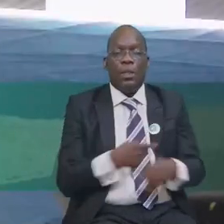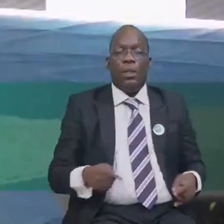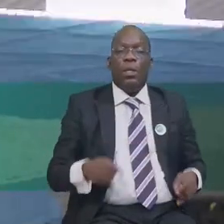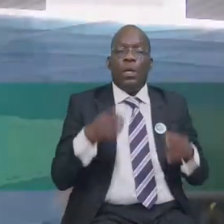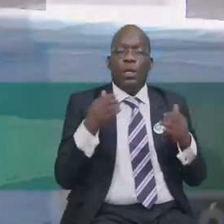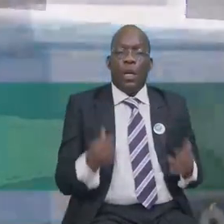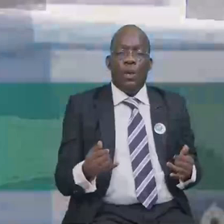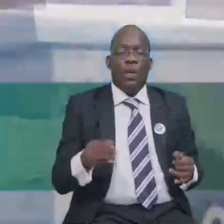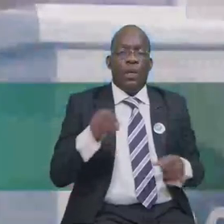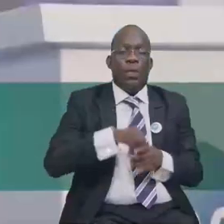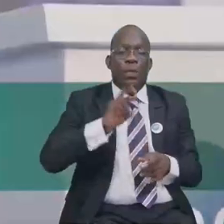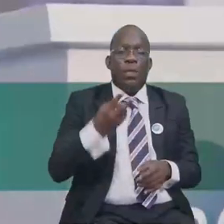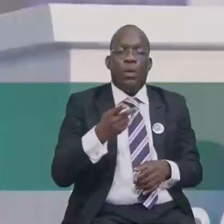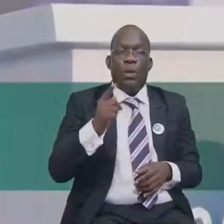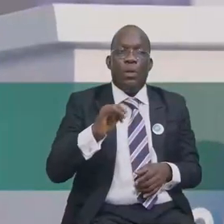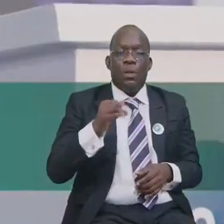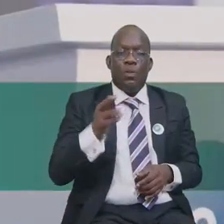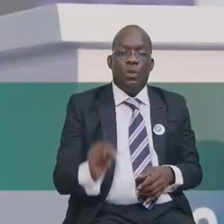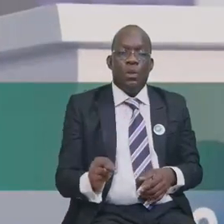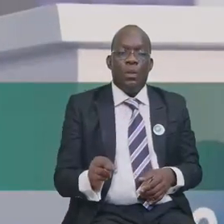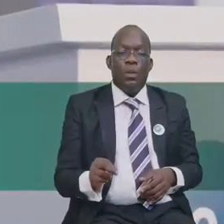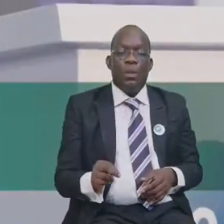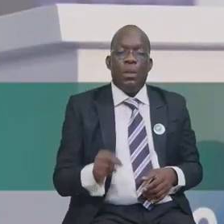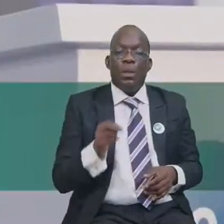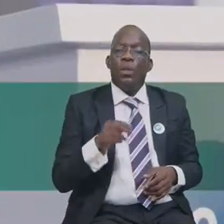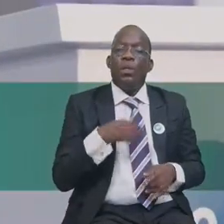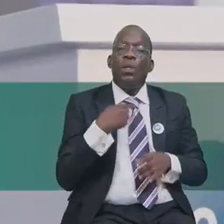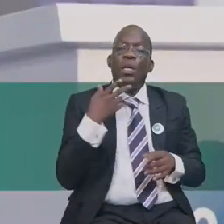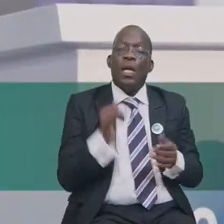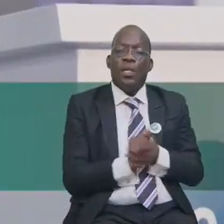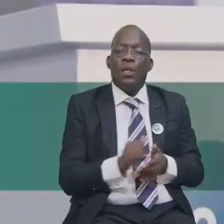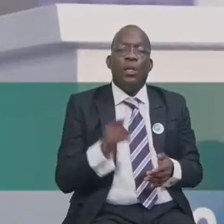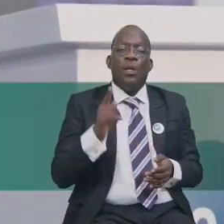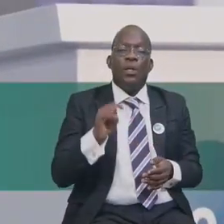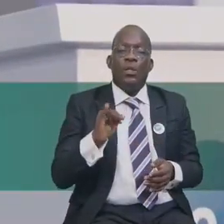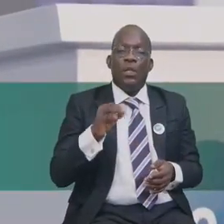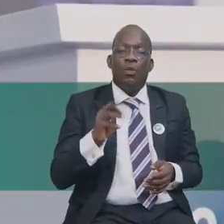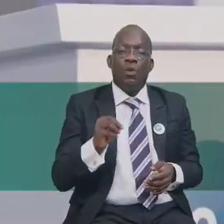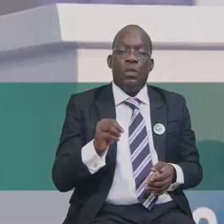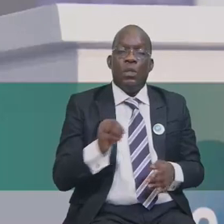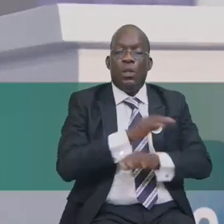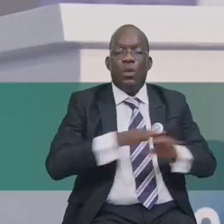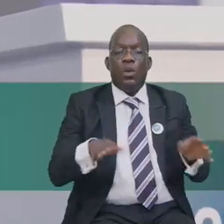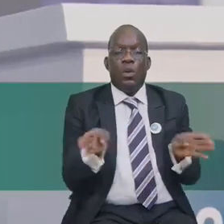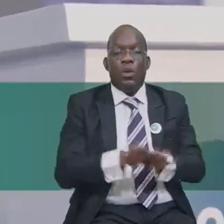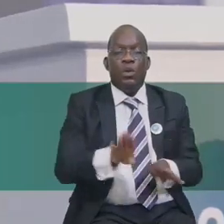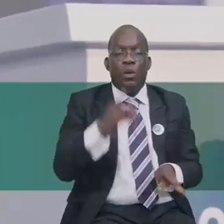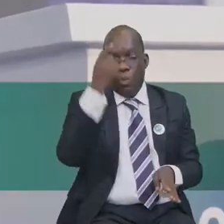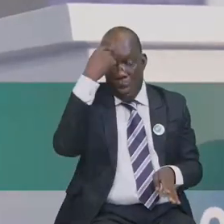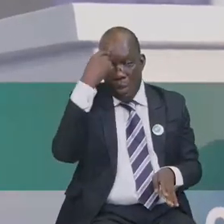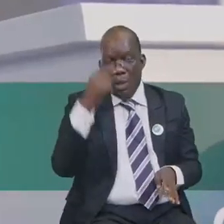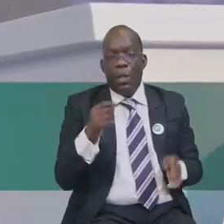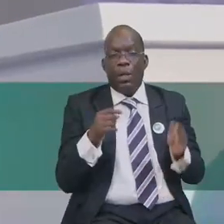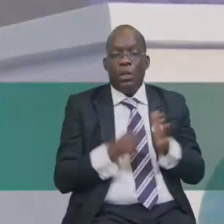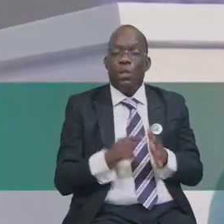2 Timothée, il dit, Timothée, ne ferme pas ta pensée, ton cahier. Sache que